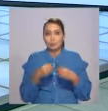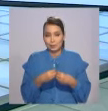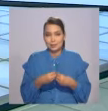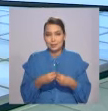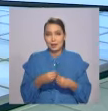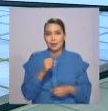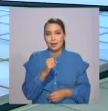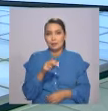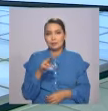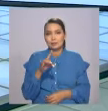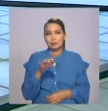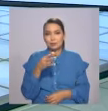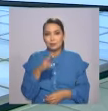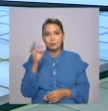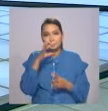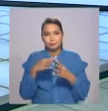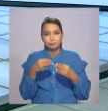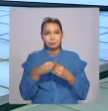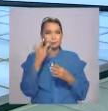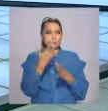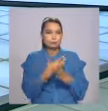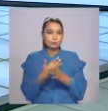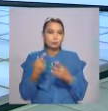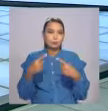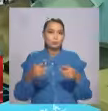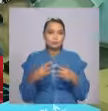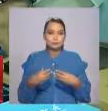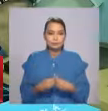отбасы». Анастасия Драняк о семье, которая помогает другим семьям.